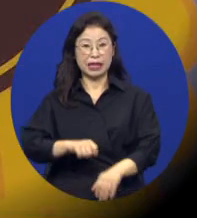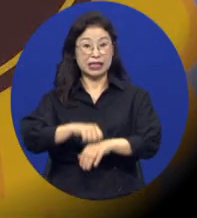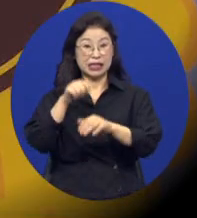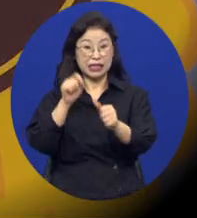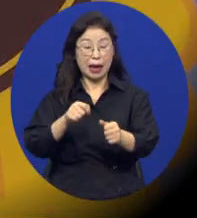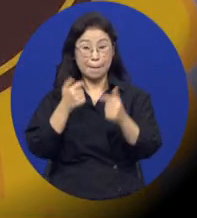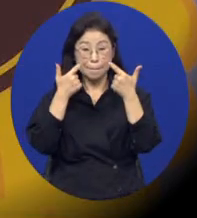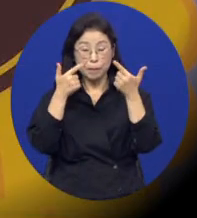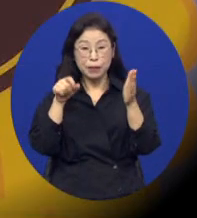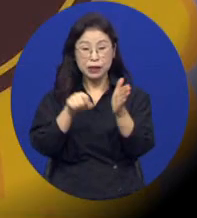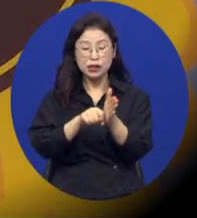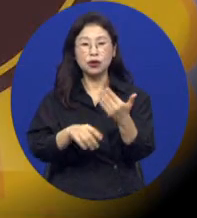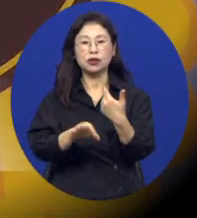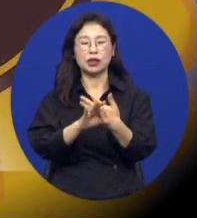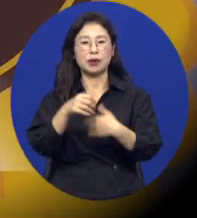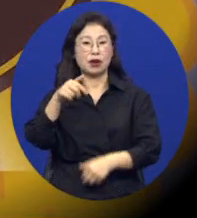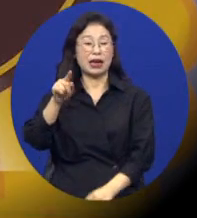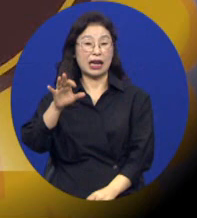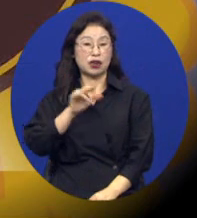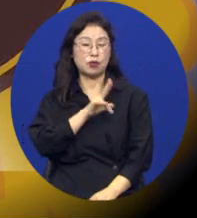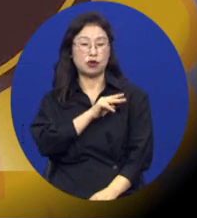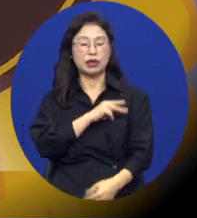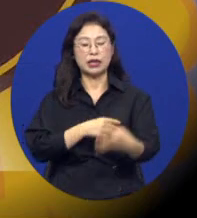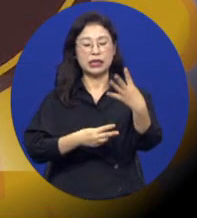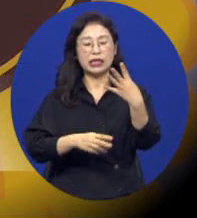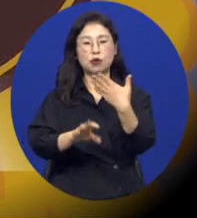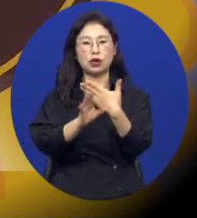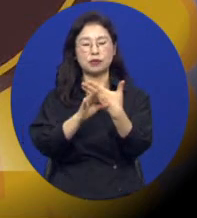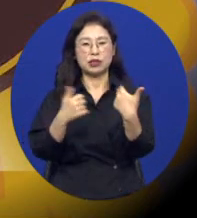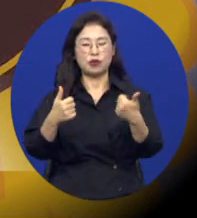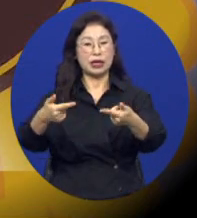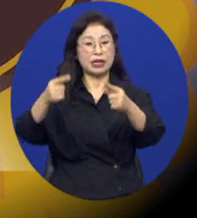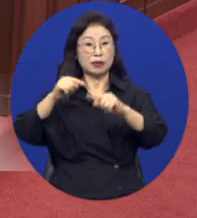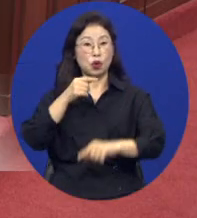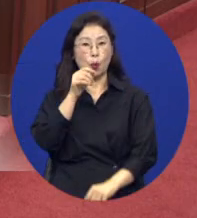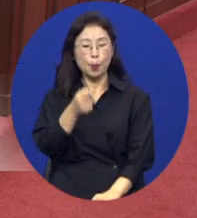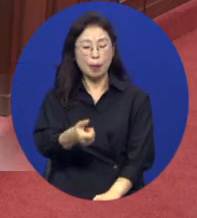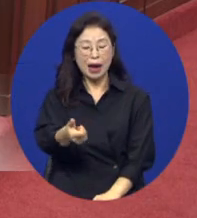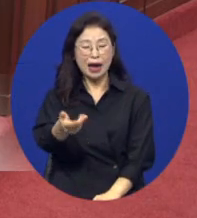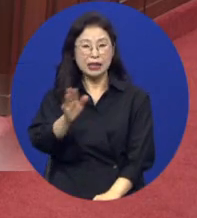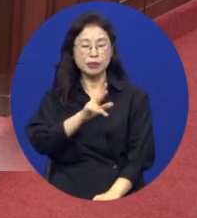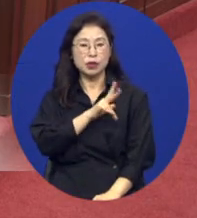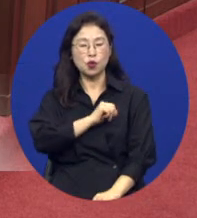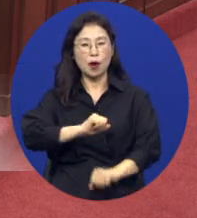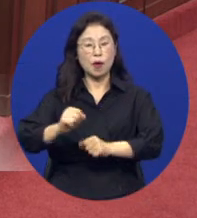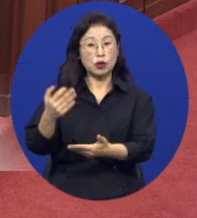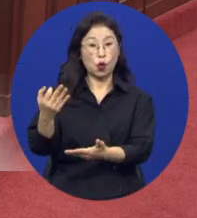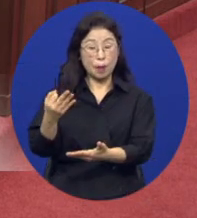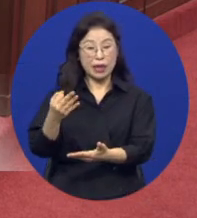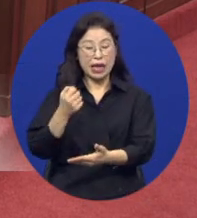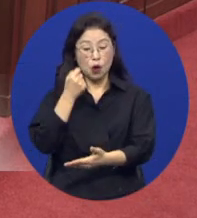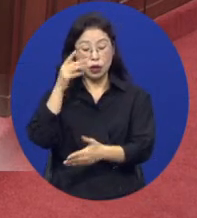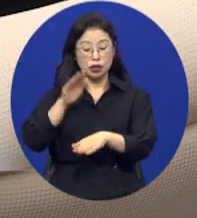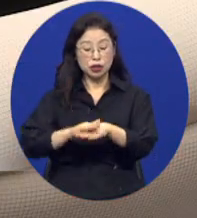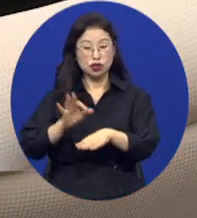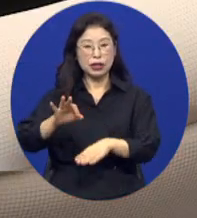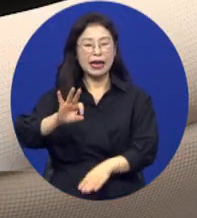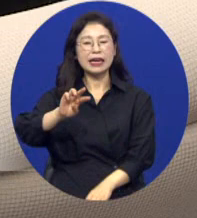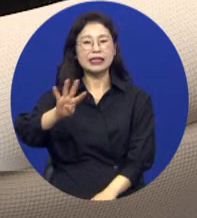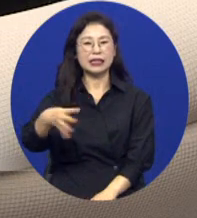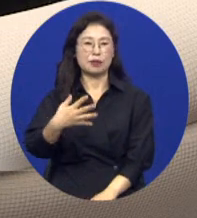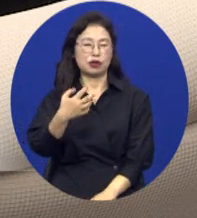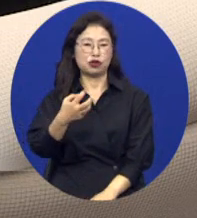징계가 확정되면 강경험 의원은 4월 임시회에 출석할 수 없지만 의정 활동비와 월정수당